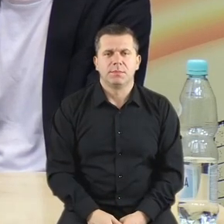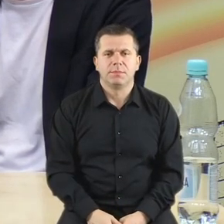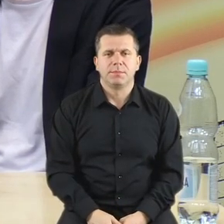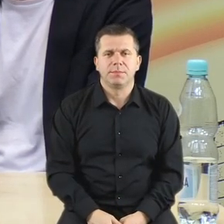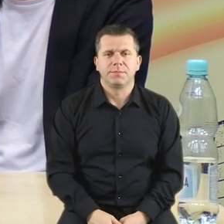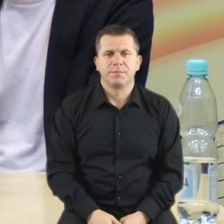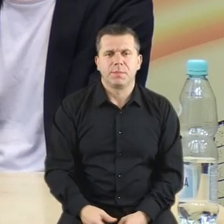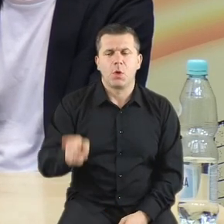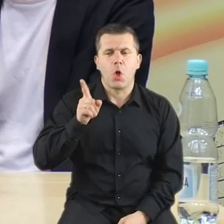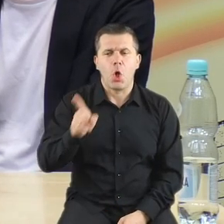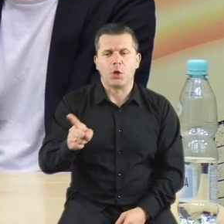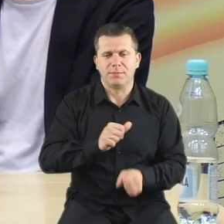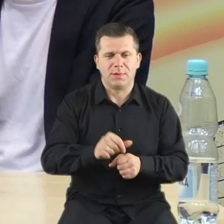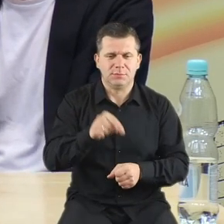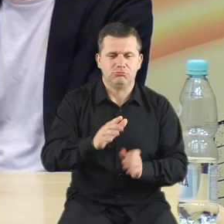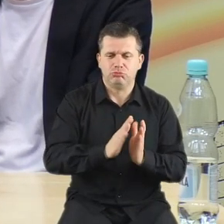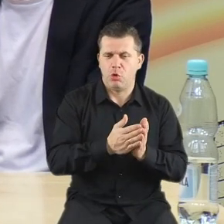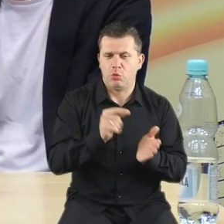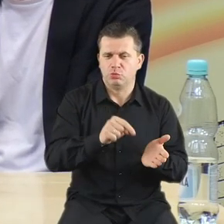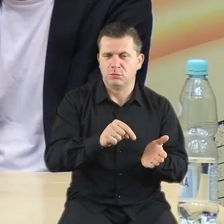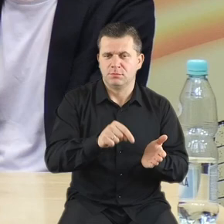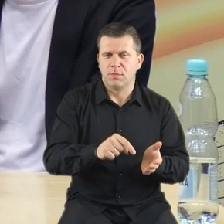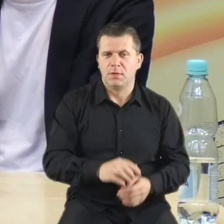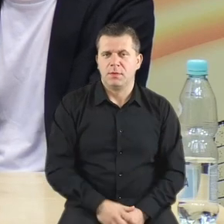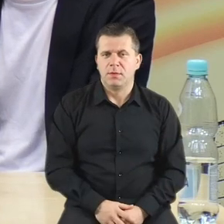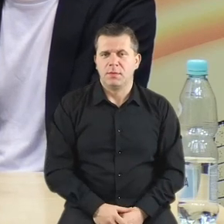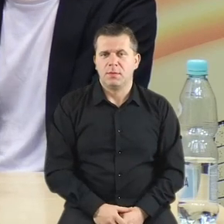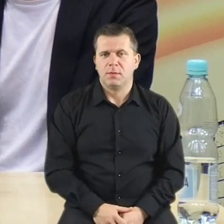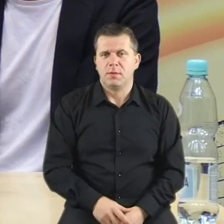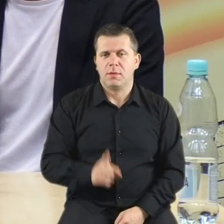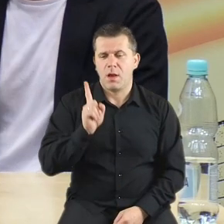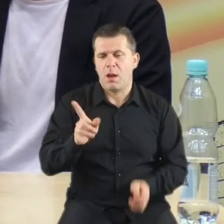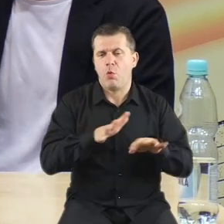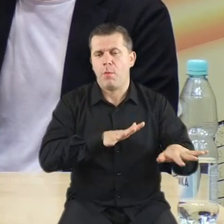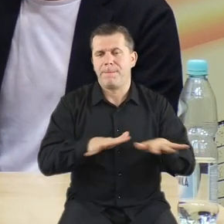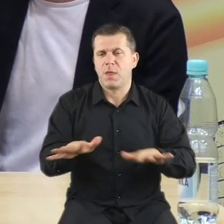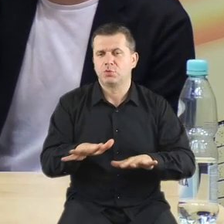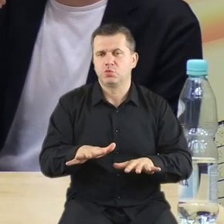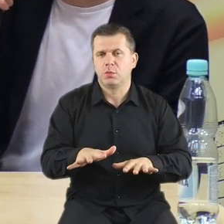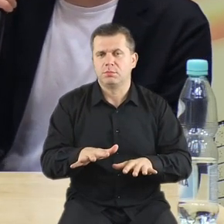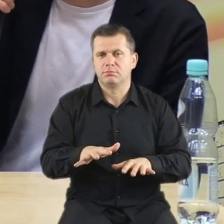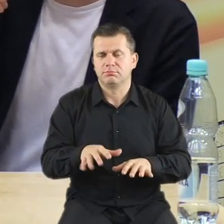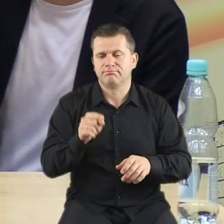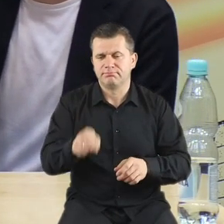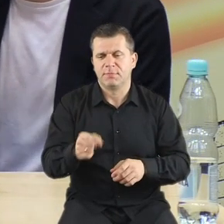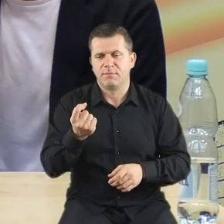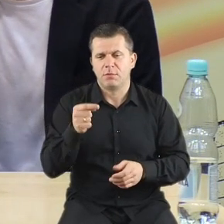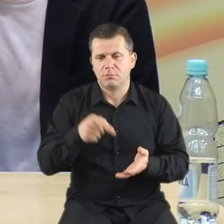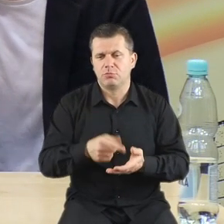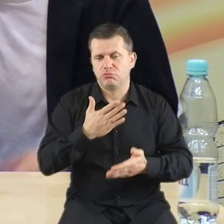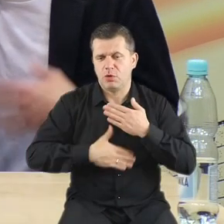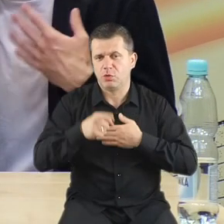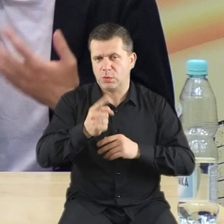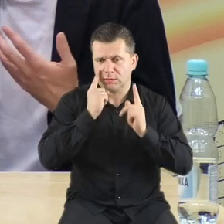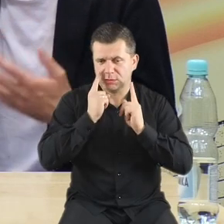tym jest ta książka, pomimo iż umieszczona w takim znaczącym momencie. Cieszę się, że pani to zauważyła, bo